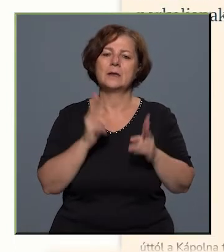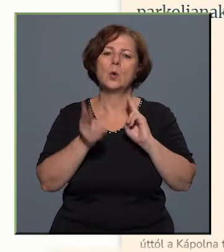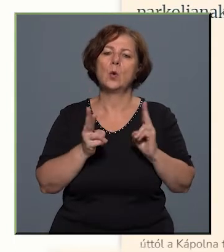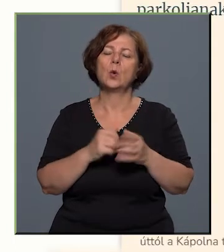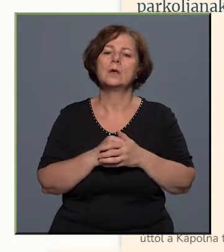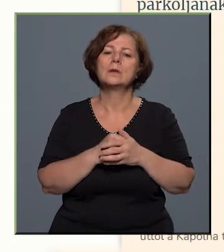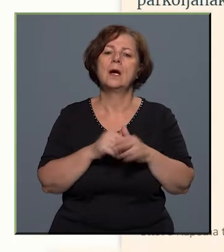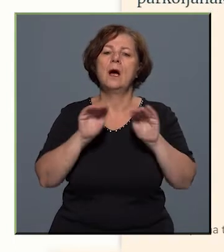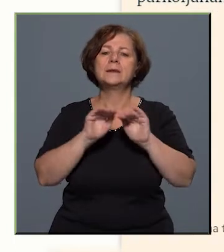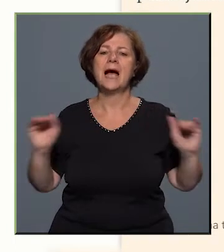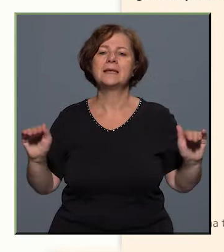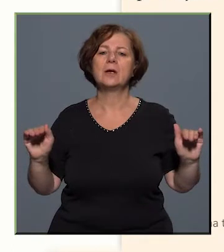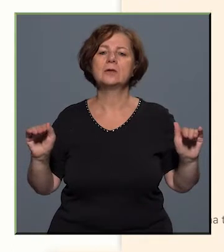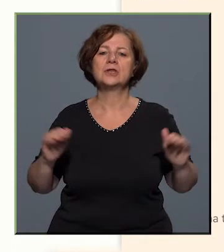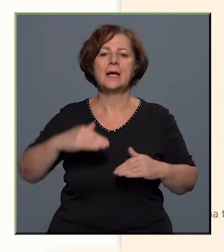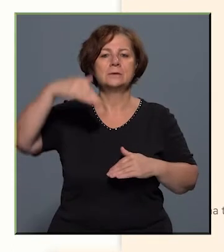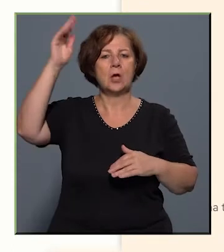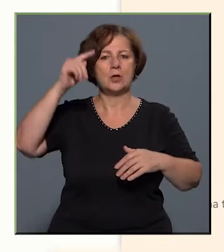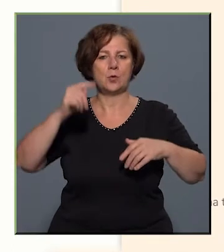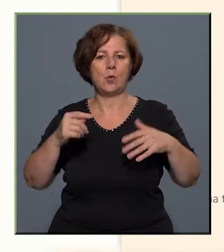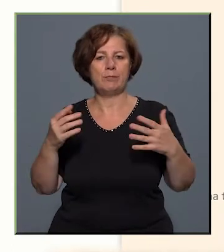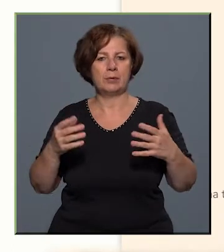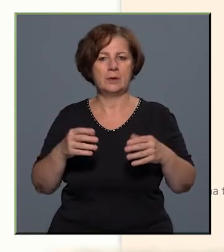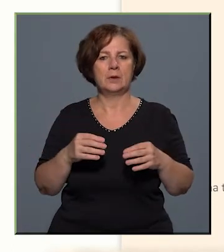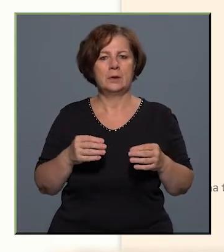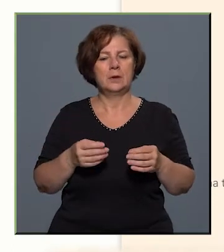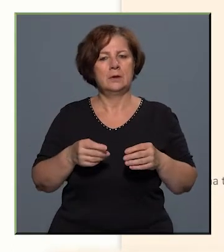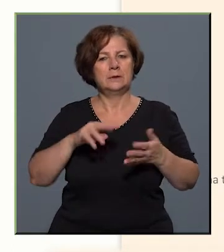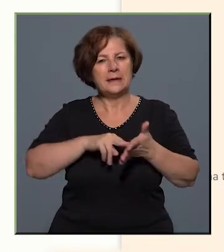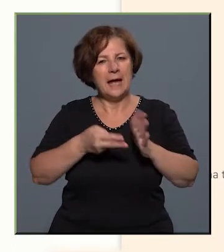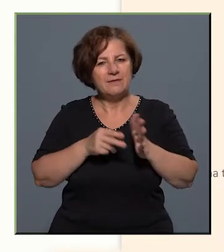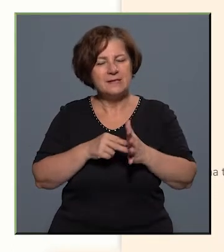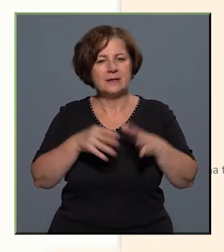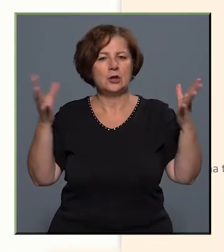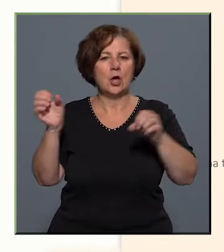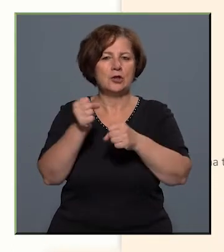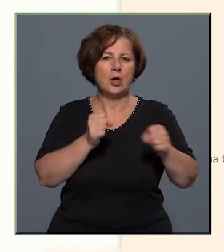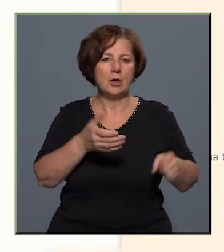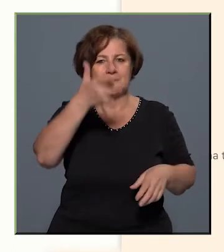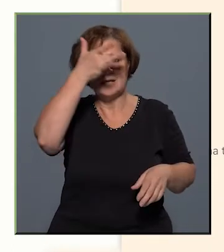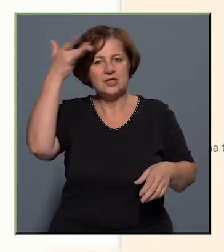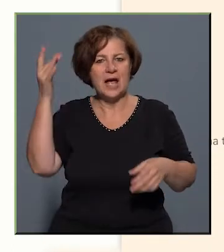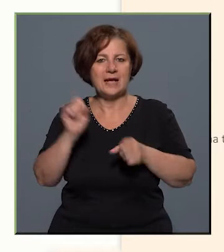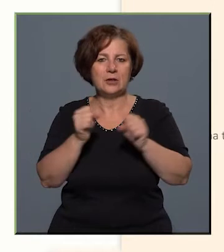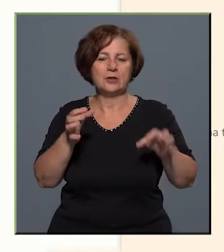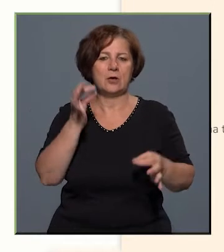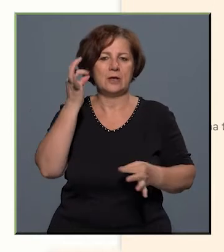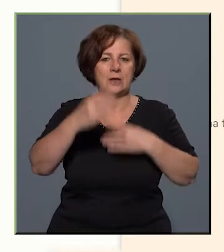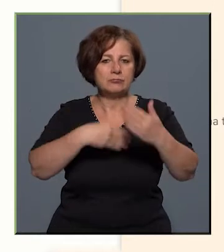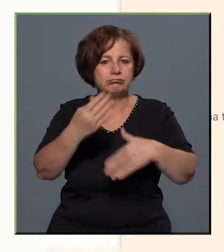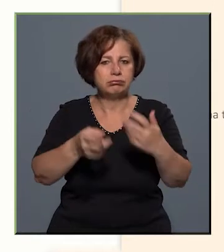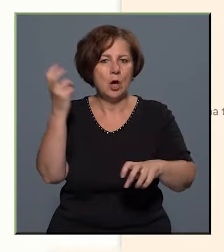hogy az átlagosnál nagyobb léptékű, szisztematikusabb nagytakarítás, nyári nagytakarítás